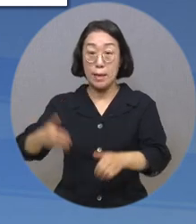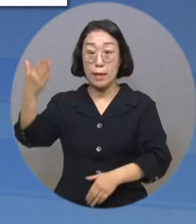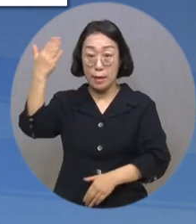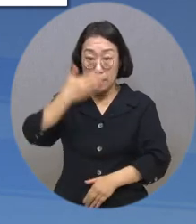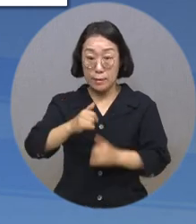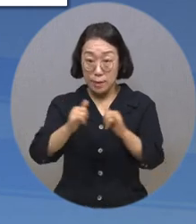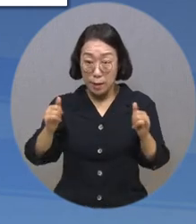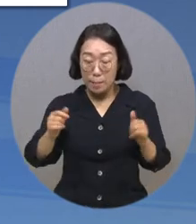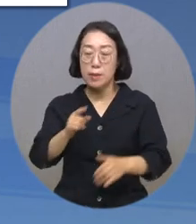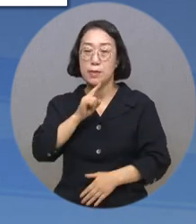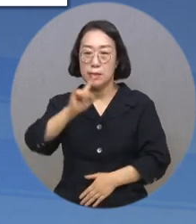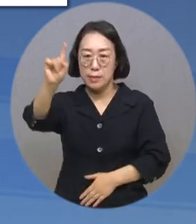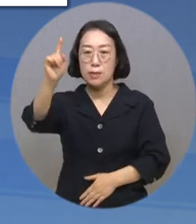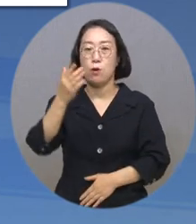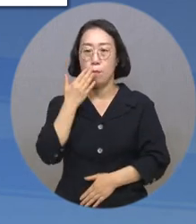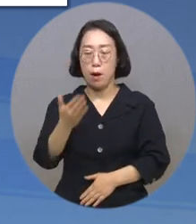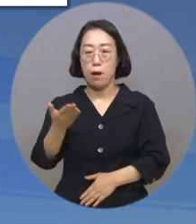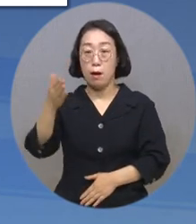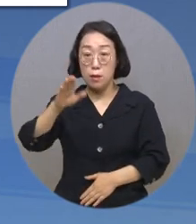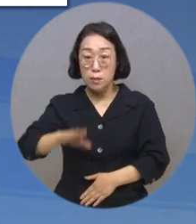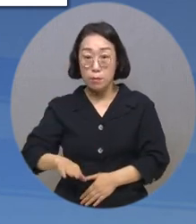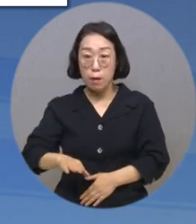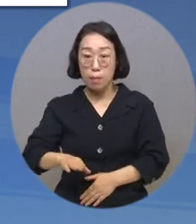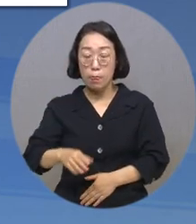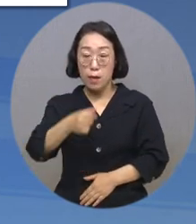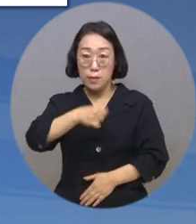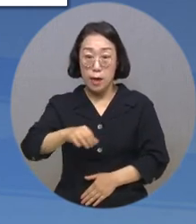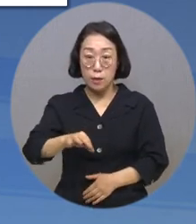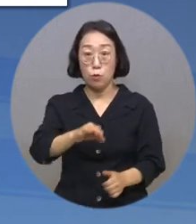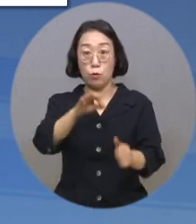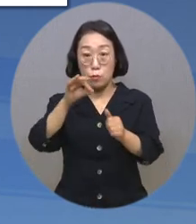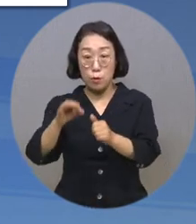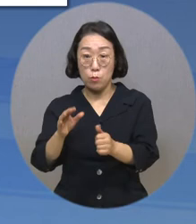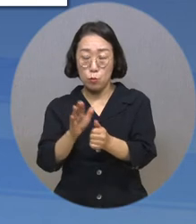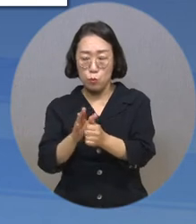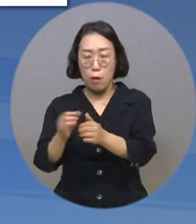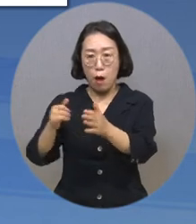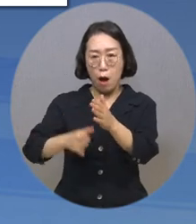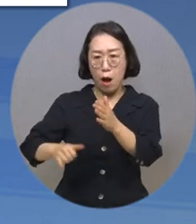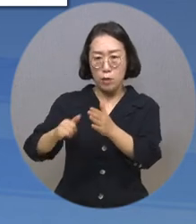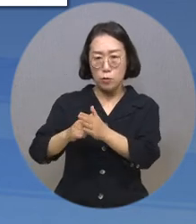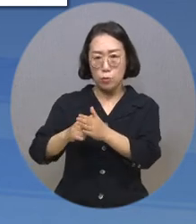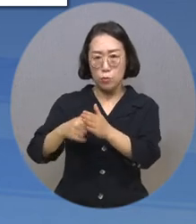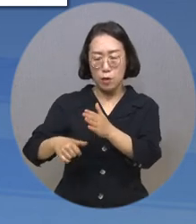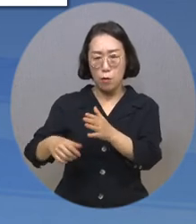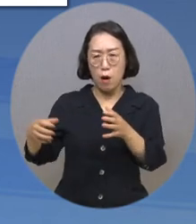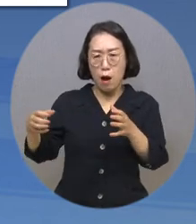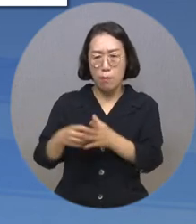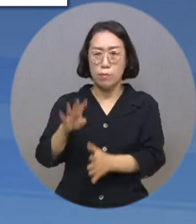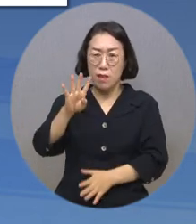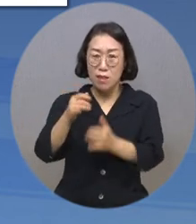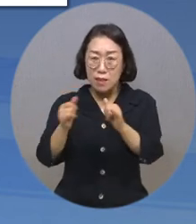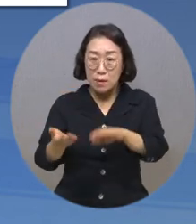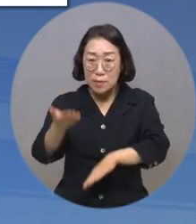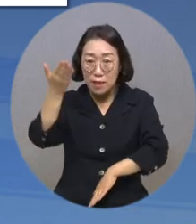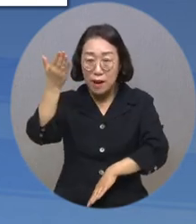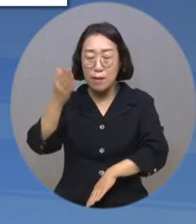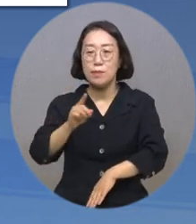신청할 수 있습니다. 단 위탁 아동을 포함해 가정의 자녀가 4명 이상이 되는 경우에는 신청할 수